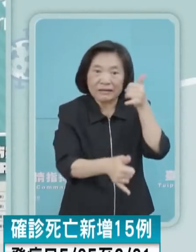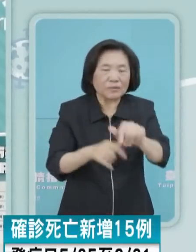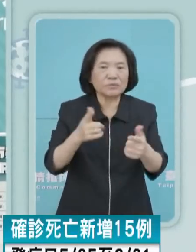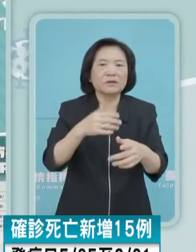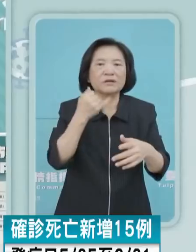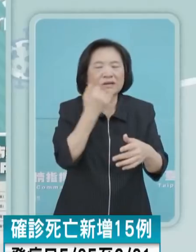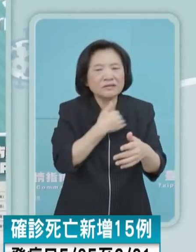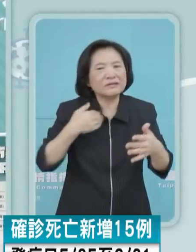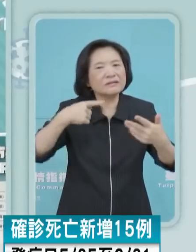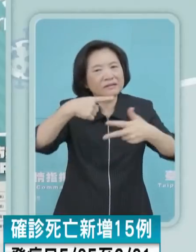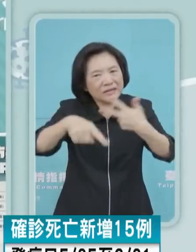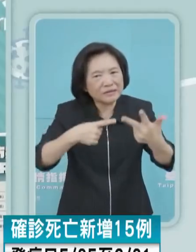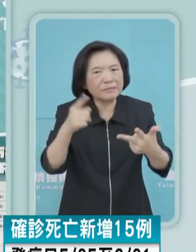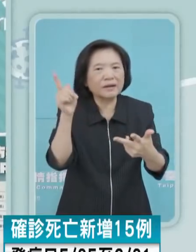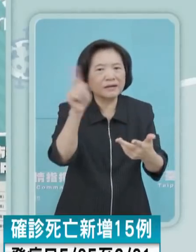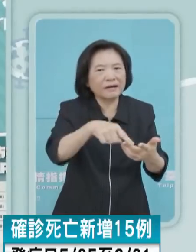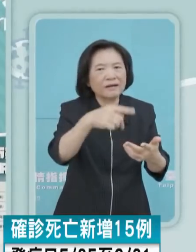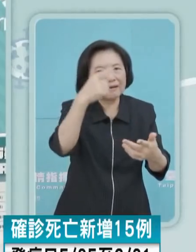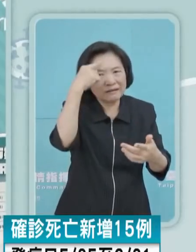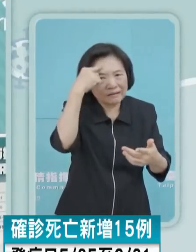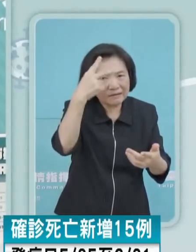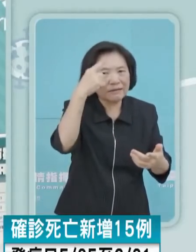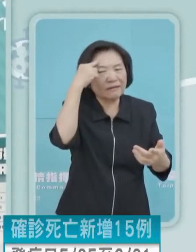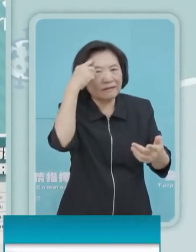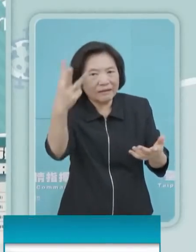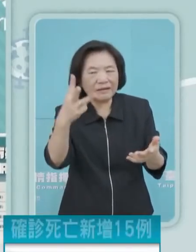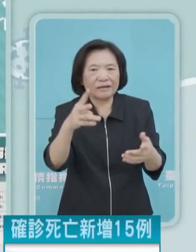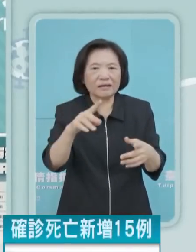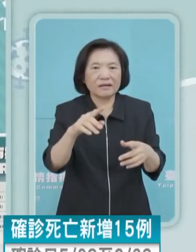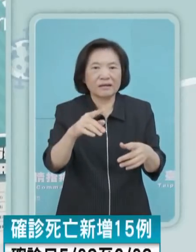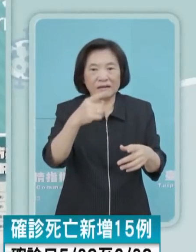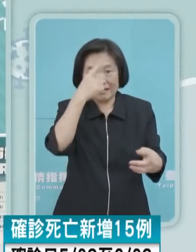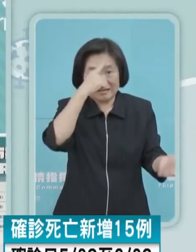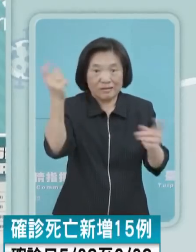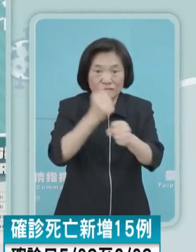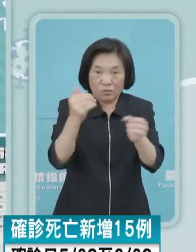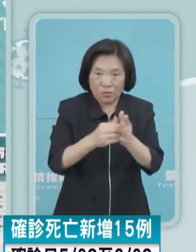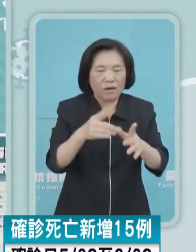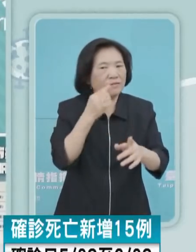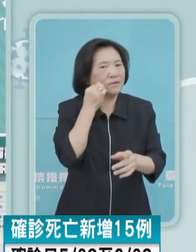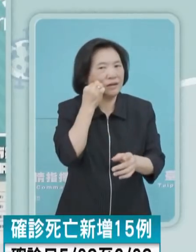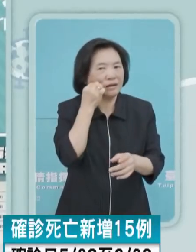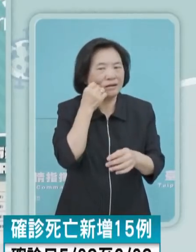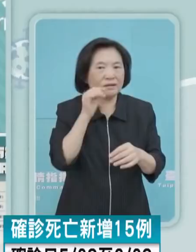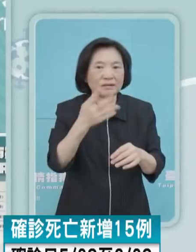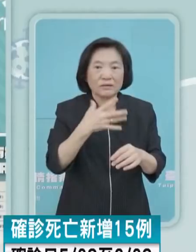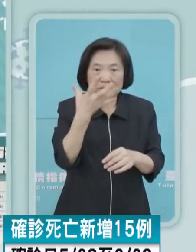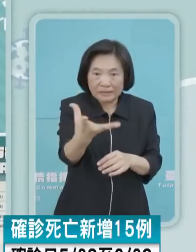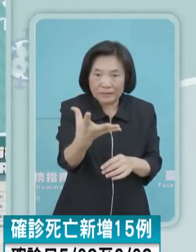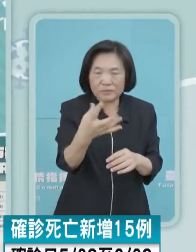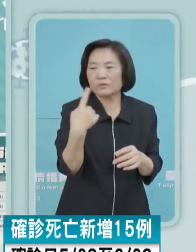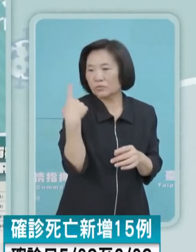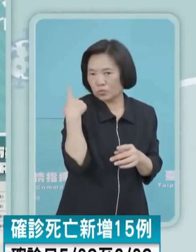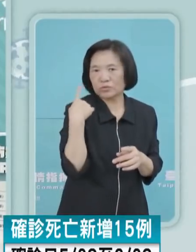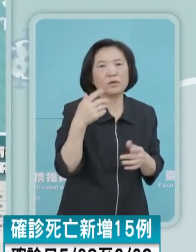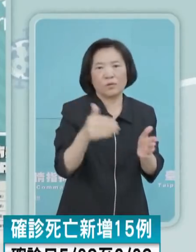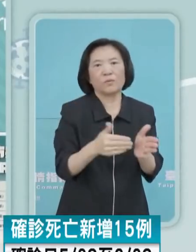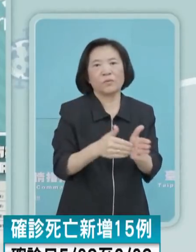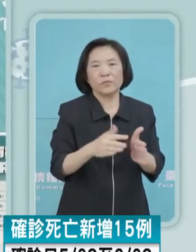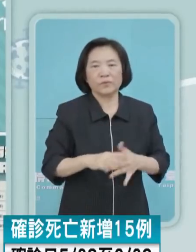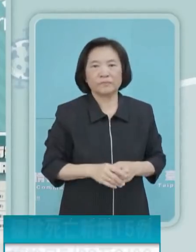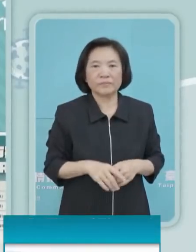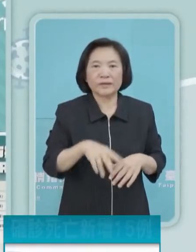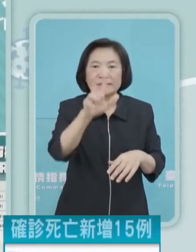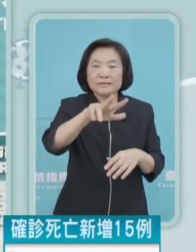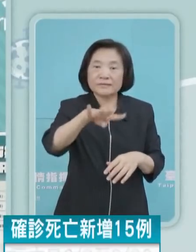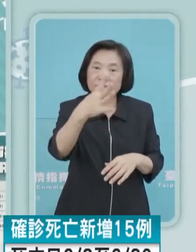一个礼拜才来2-3天，所以没有办法在一天内全部做完，不过大部分的筛检在昨天都做完了。这